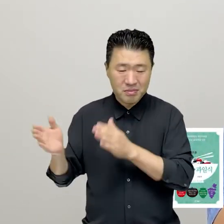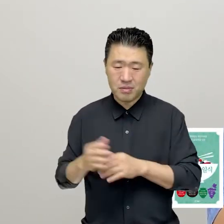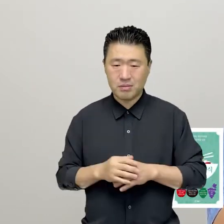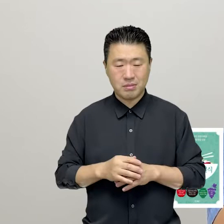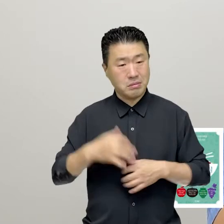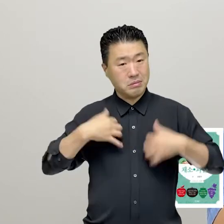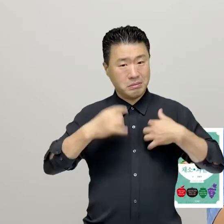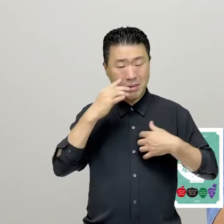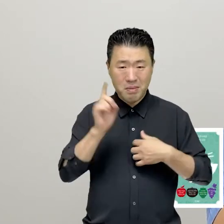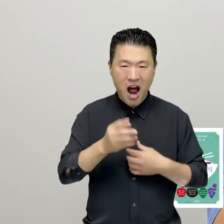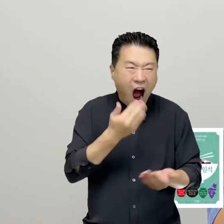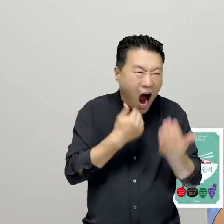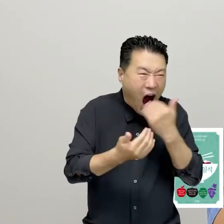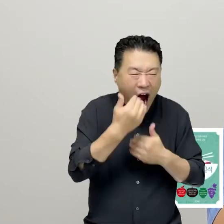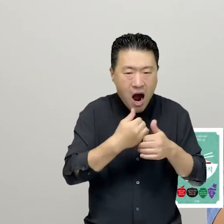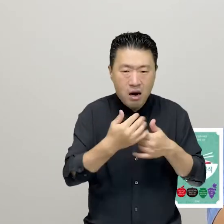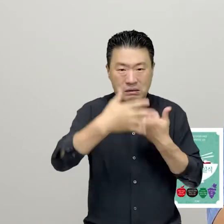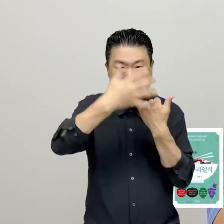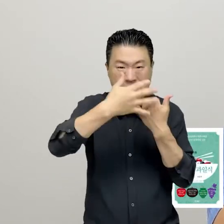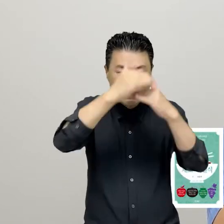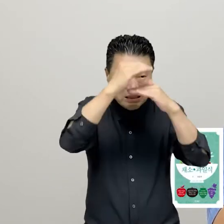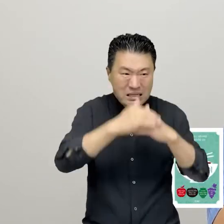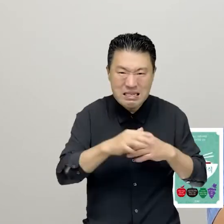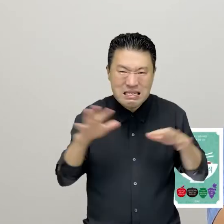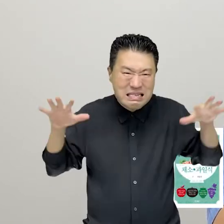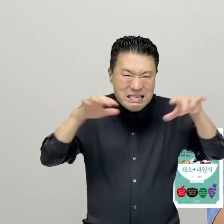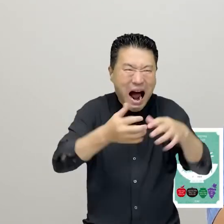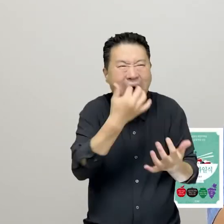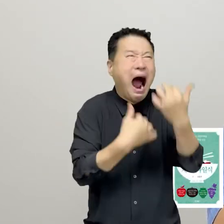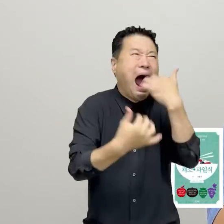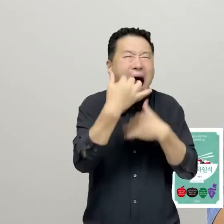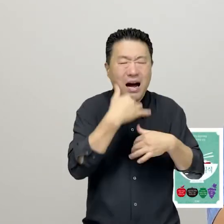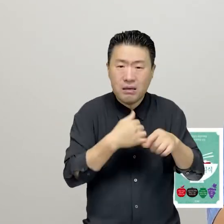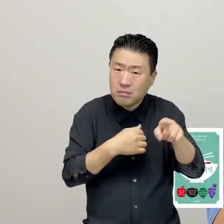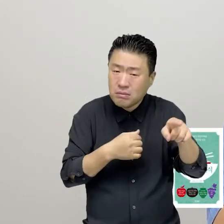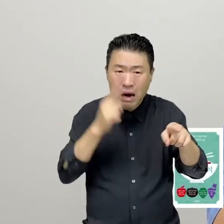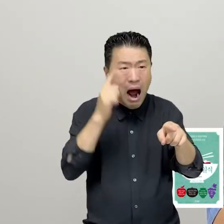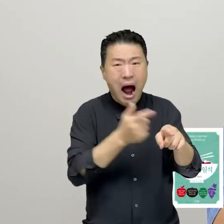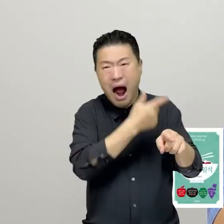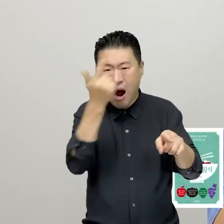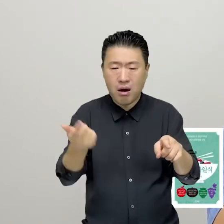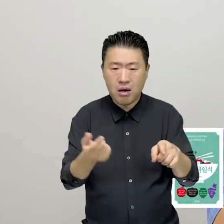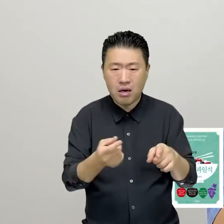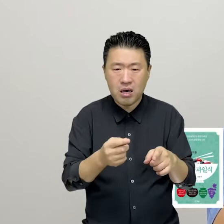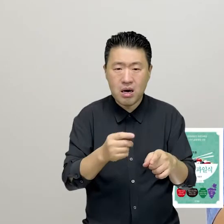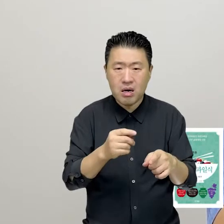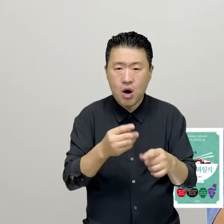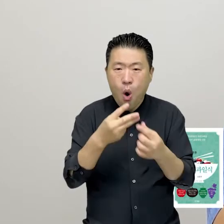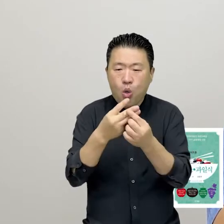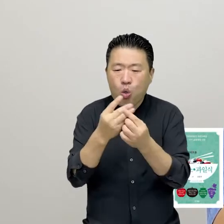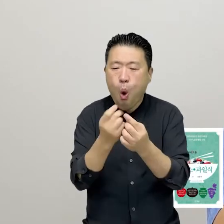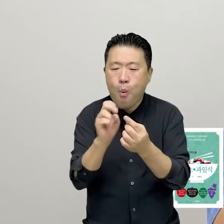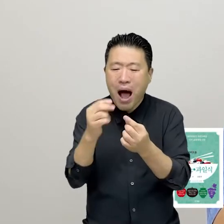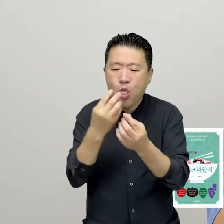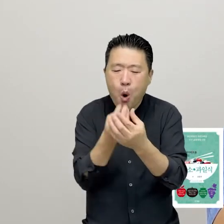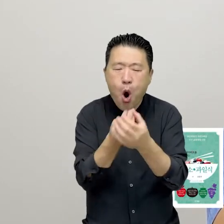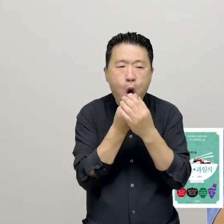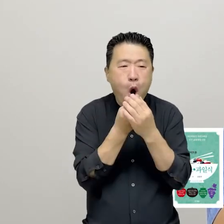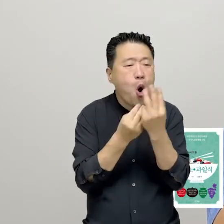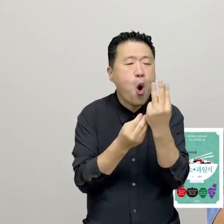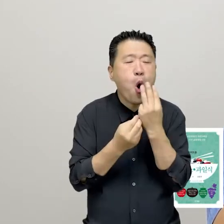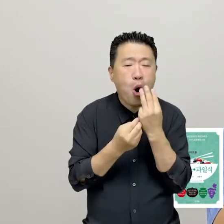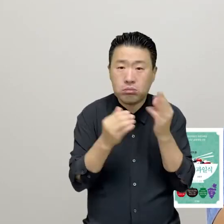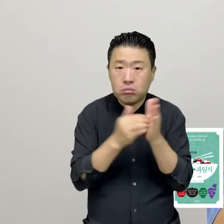요새 재밌는 먹방에 소식자들이 등장하는데요. 그분들은 하루에 방울토마토 3개밖에 먹지